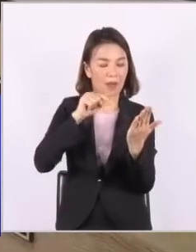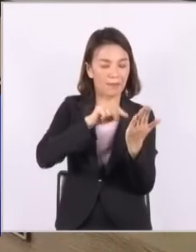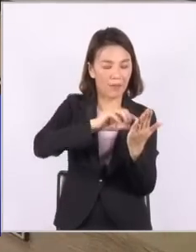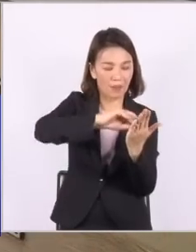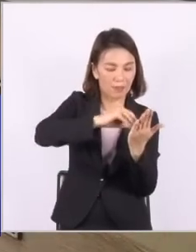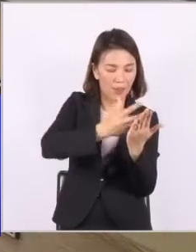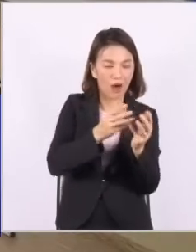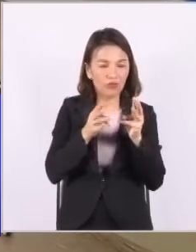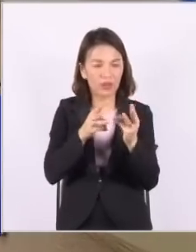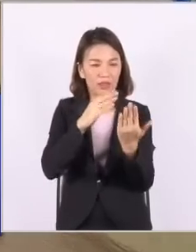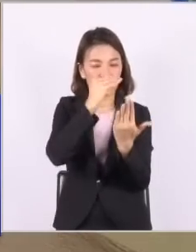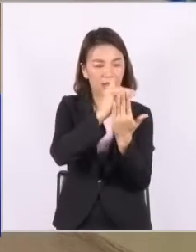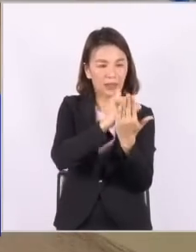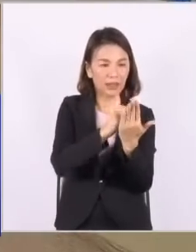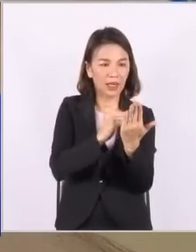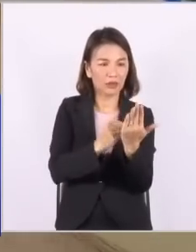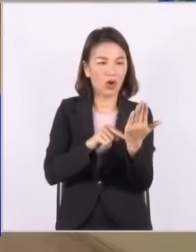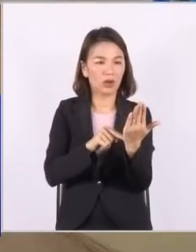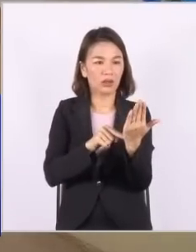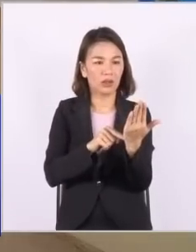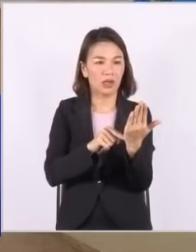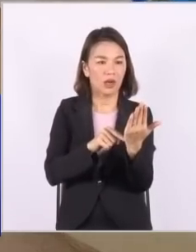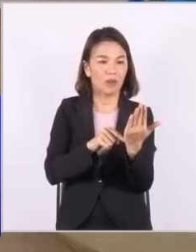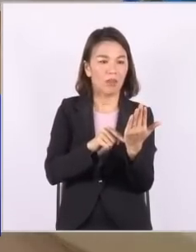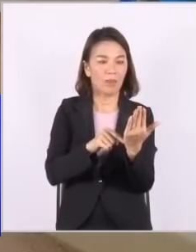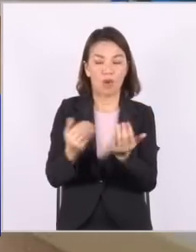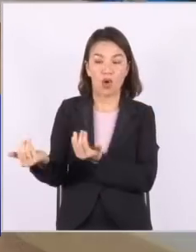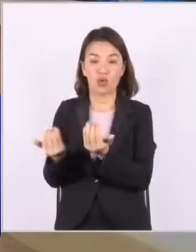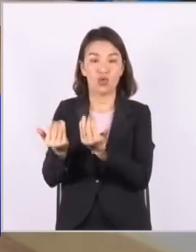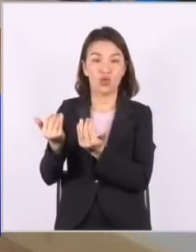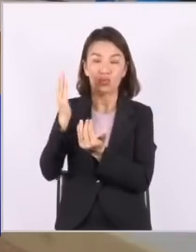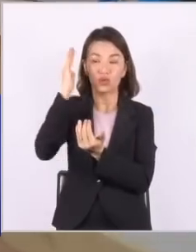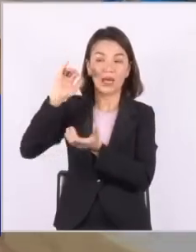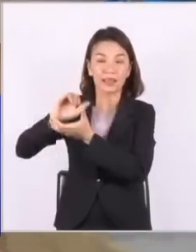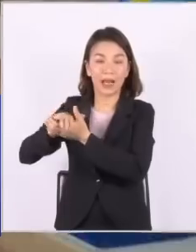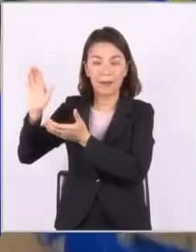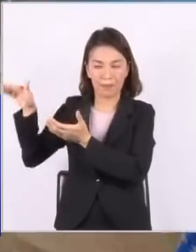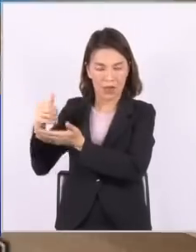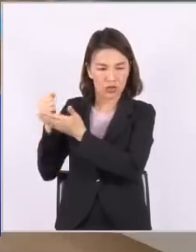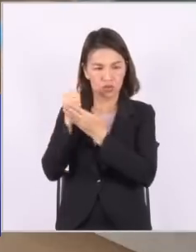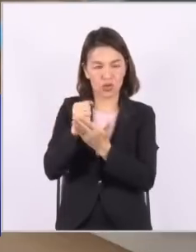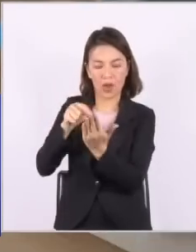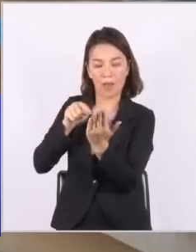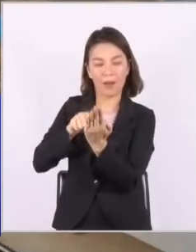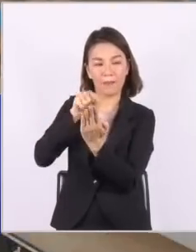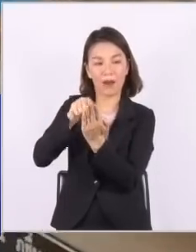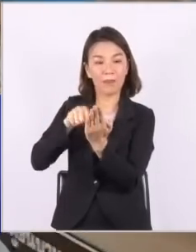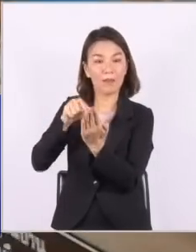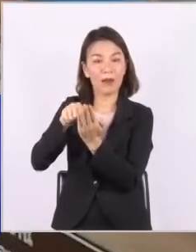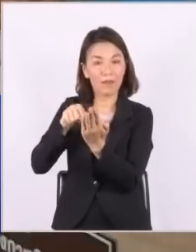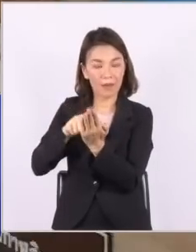วิธีทำโน่นทำนี่เธอเนี่ยถึงขั้นว่าให้ลูกสะใภ้มาทำให้นะคะแล้วจากนั้นเนี่ยเธอก็เลยกดเข้าไปตามลิงก์ที่ส่